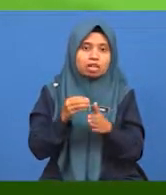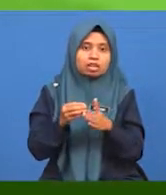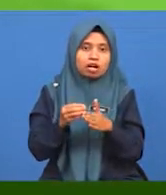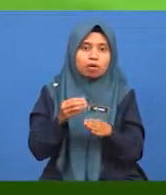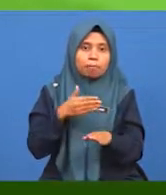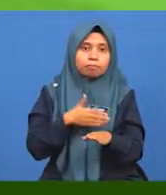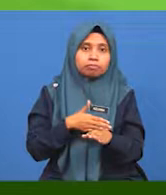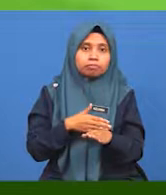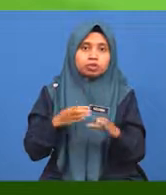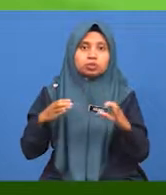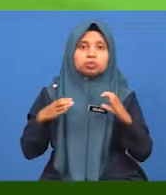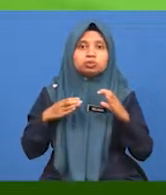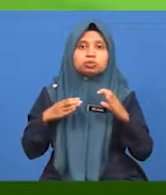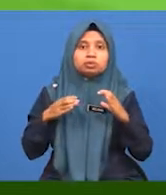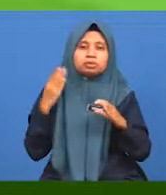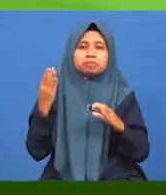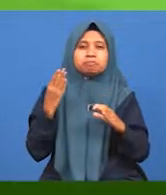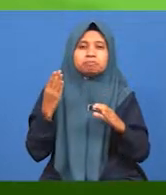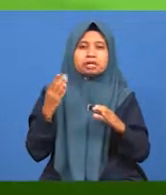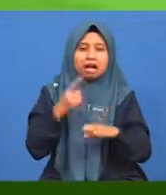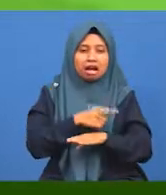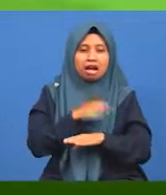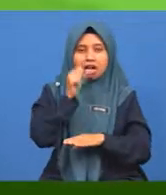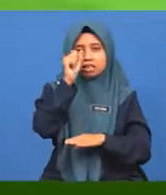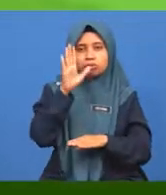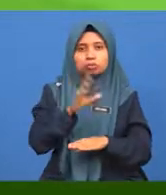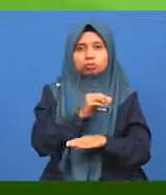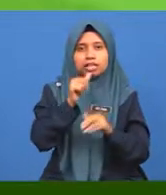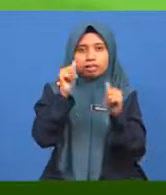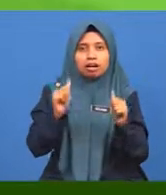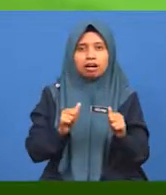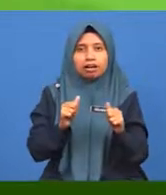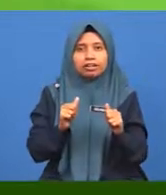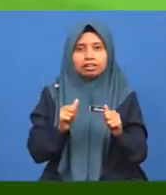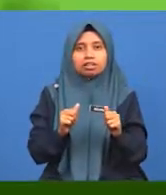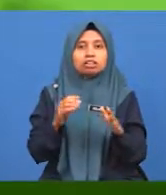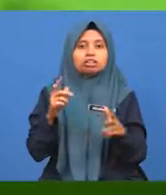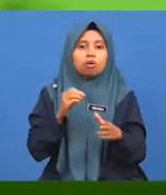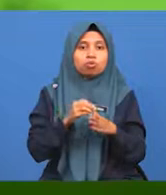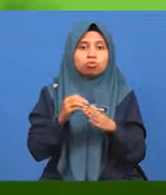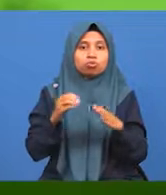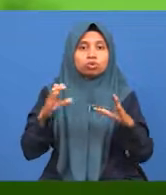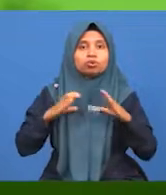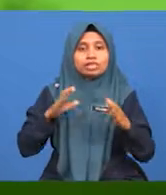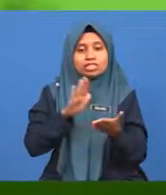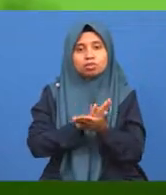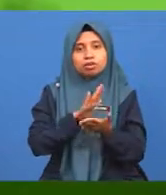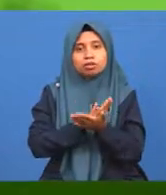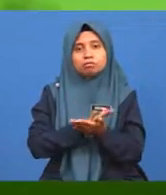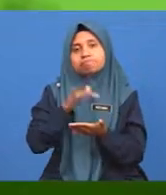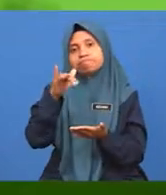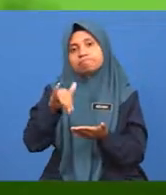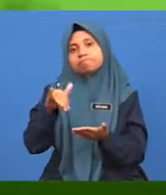cuti umum atau sewaktu cuti sekolah. Ya,